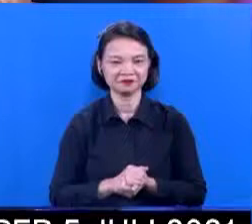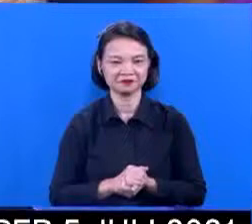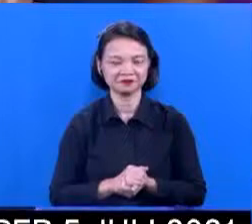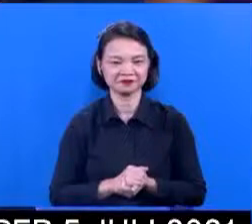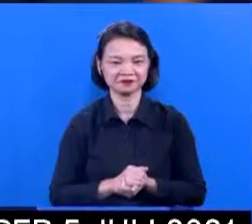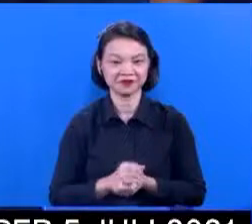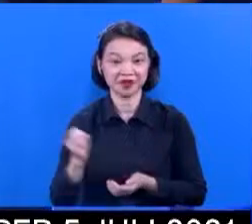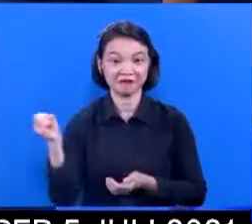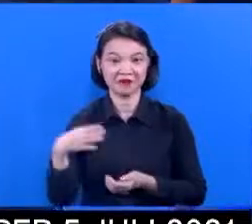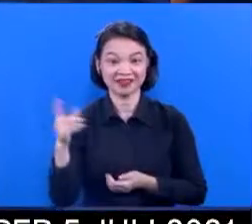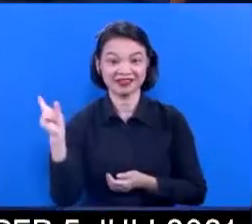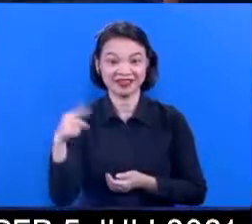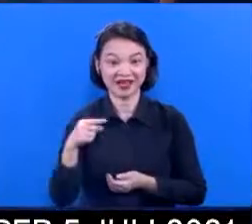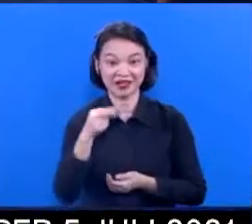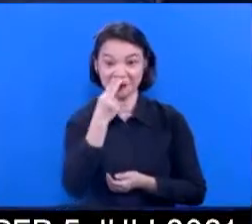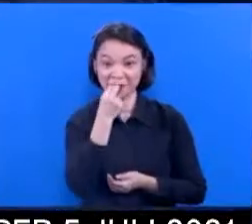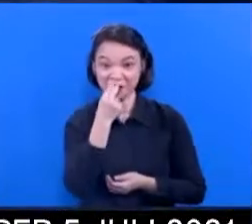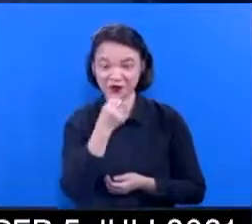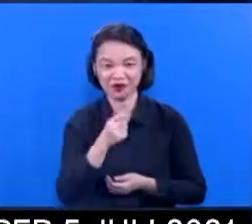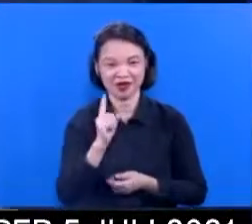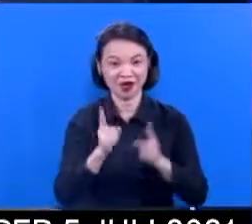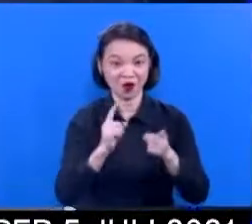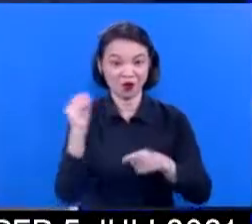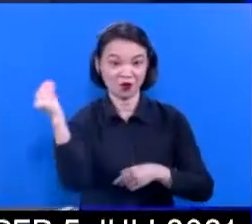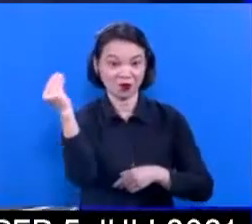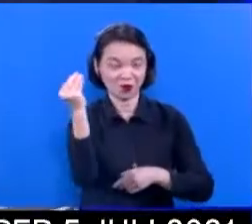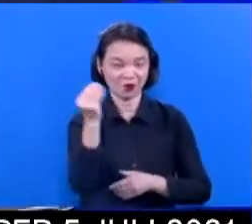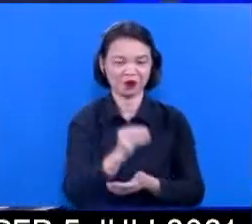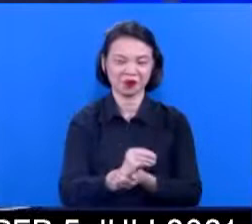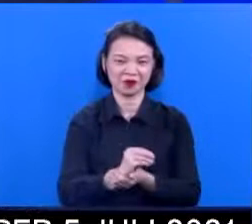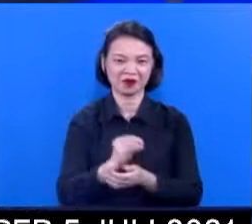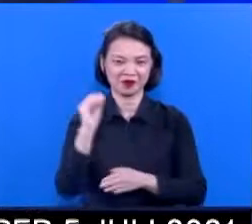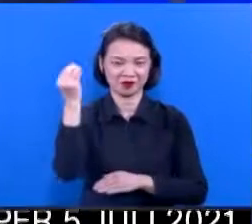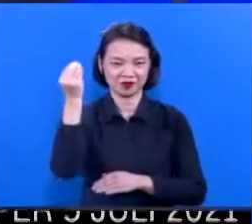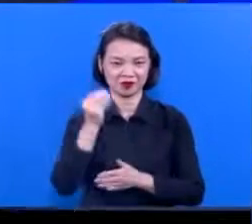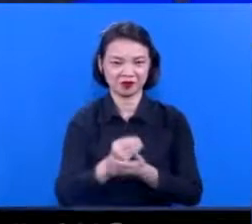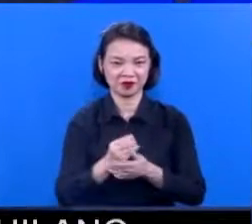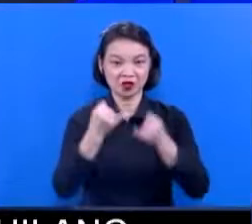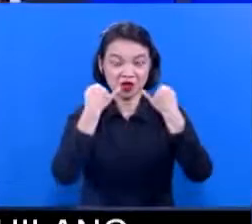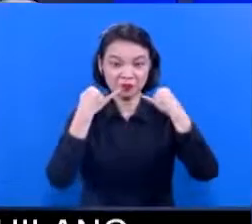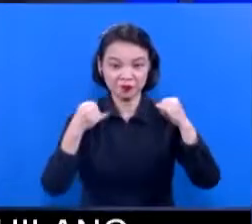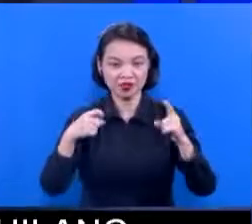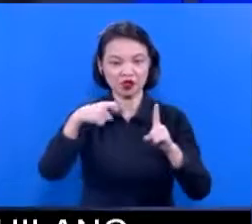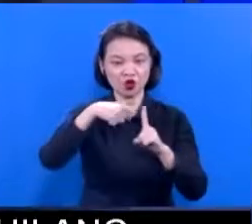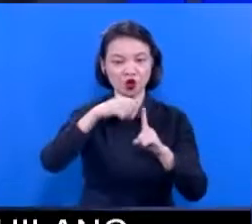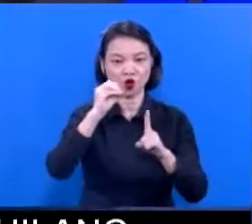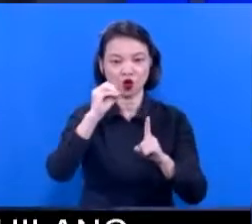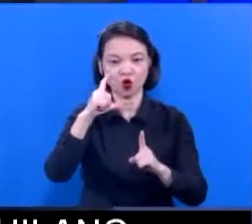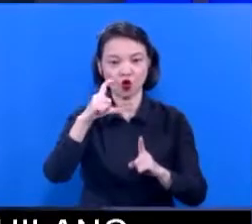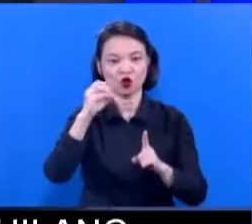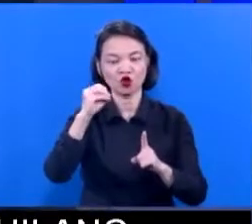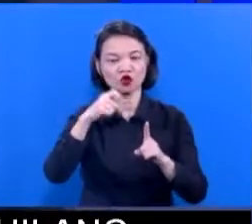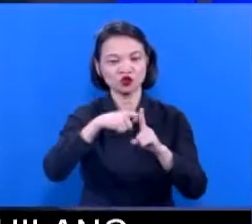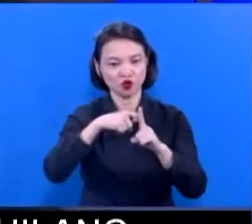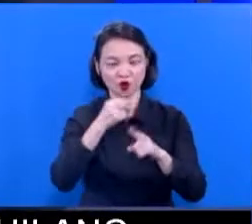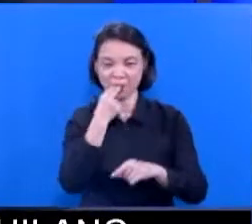Masih dari Bandung nih, siapa yang kalau jalan-jalan ke Kota Kembang selalu cari kuliner mie kocok Bandung? Nah, selain mie kocok ternyata